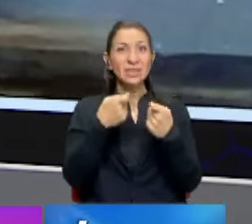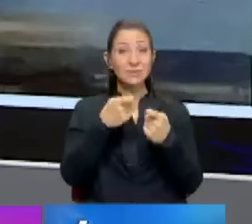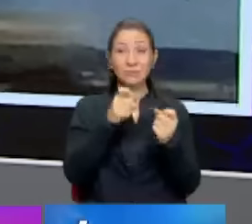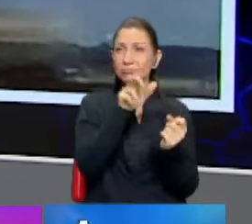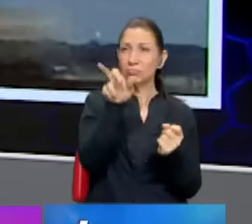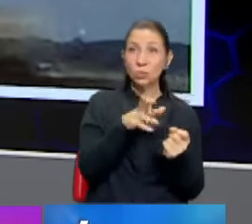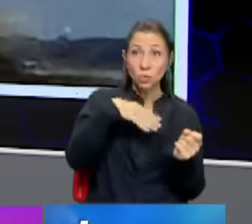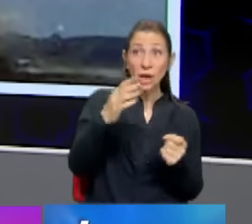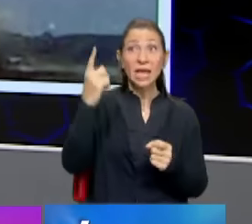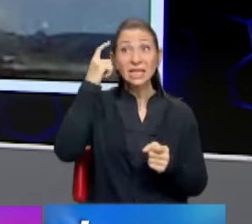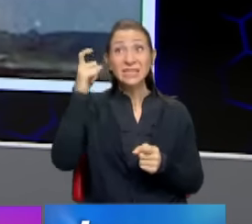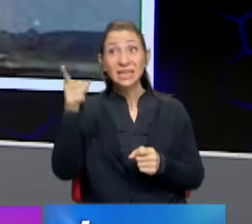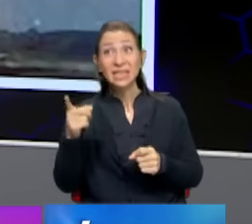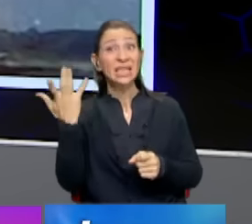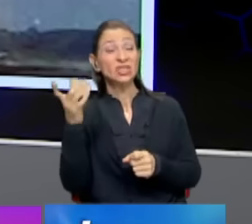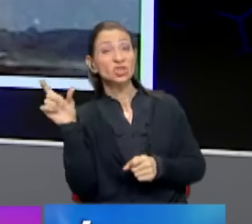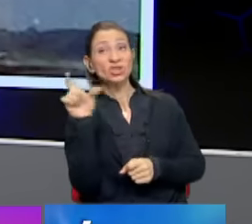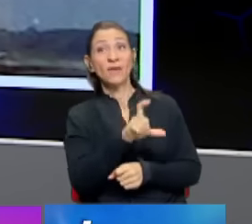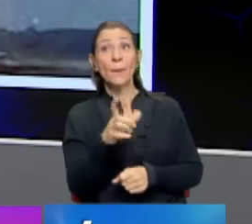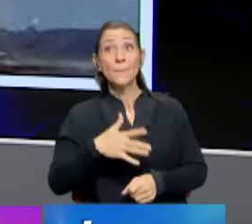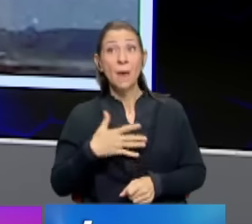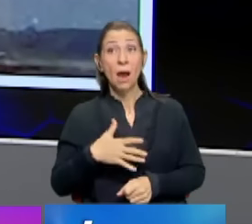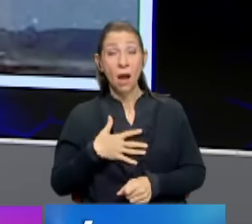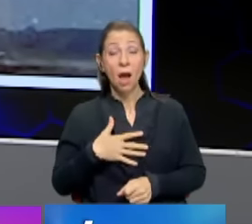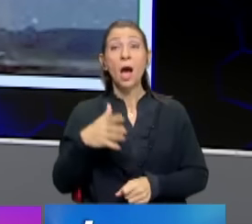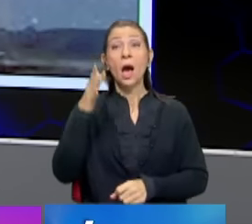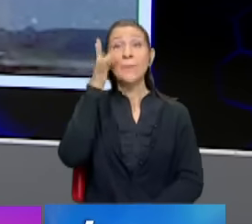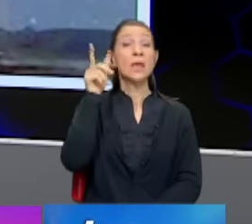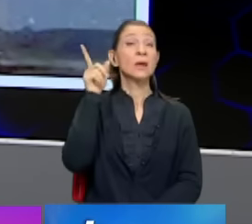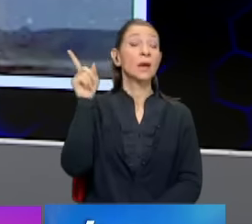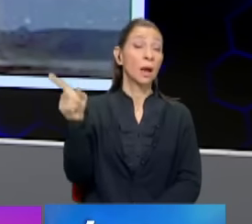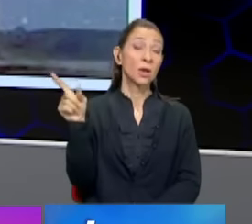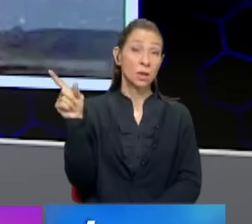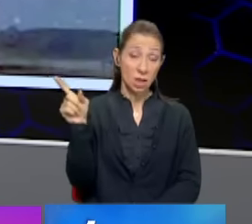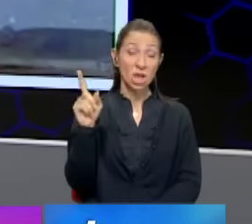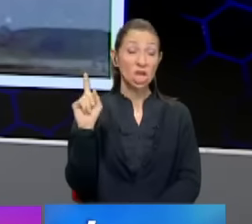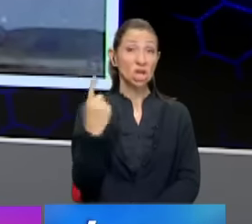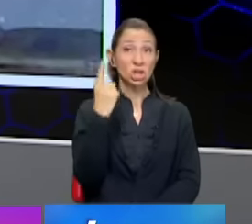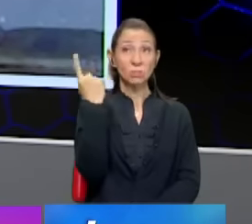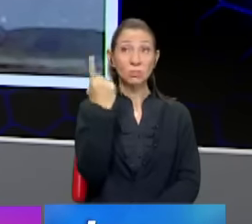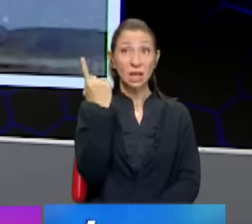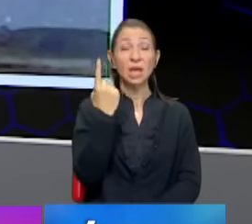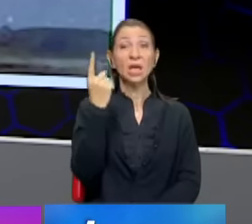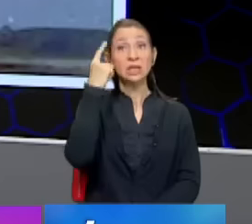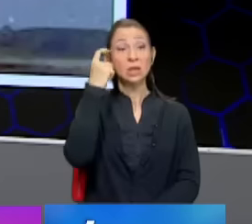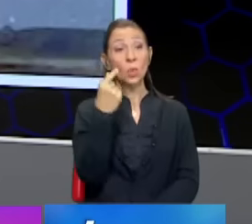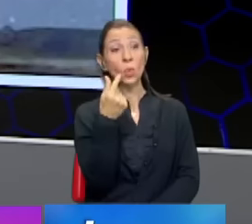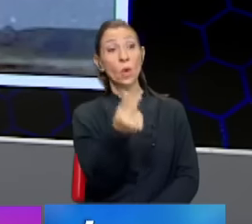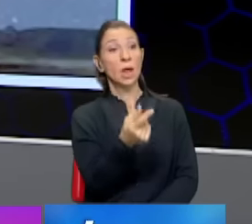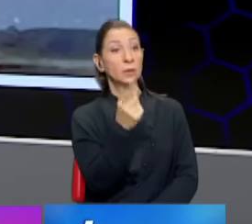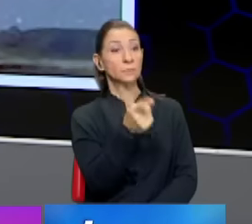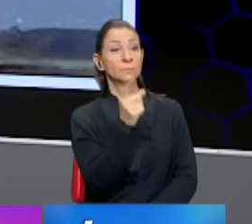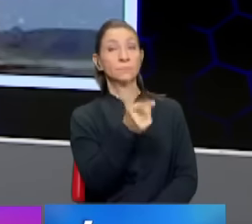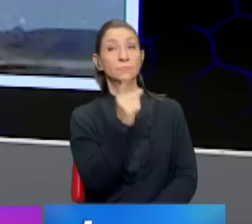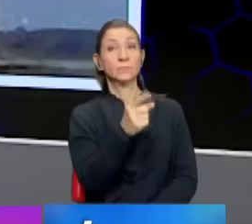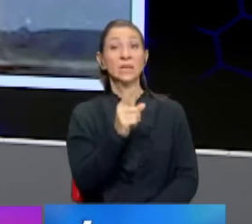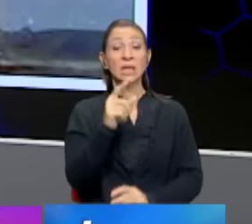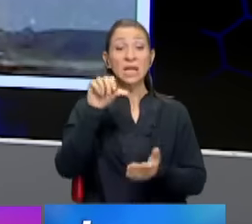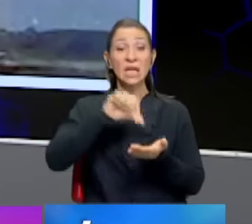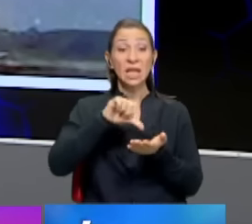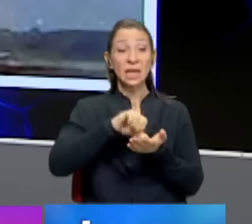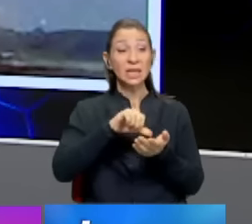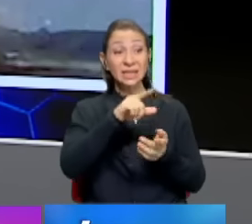İran'ın misilleme saldırısı sonrası İsrail'in ne yanıt vereceğini de gözler. Ve Amerika Birleşik Devletleri'nden ilginç bir şekilde İsrail'e uyarı geldi. İran'ın